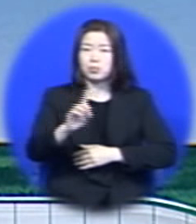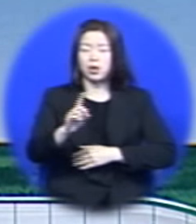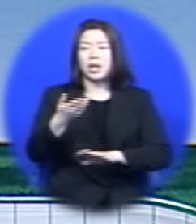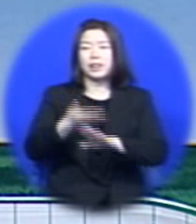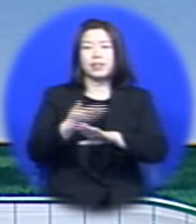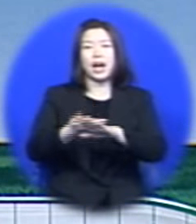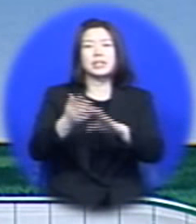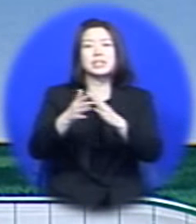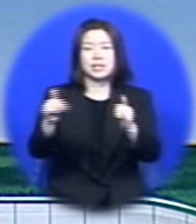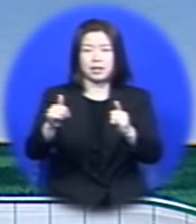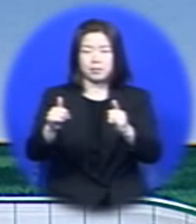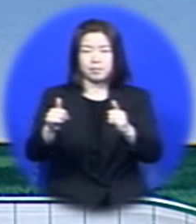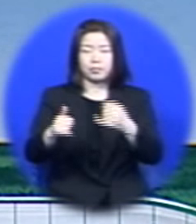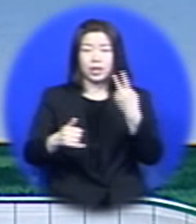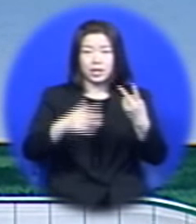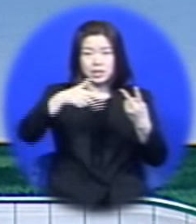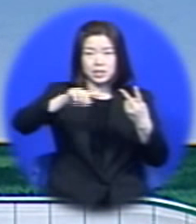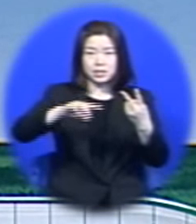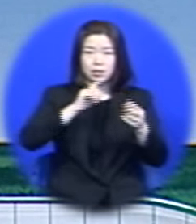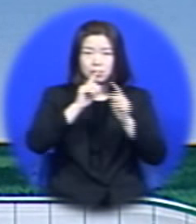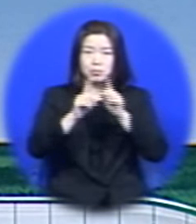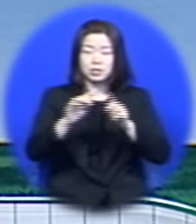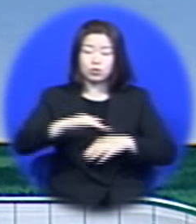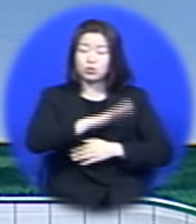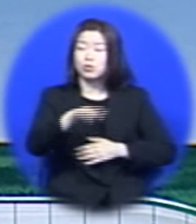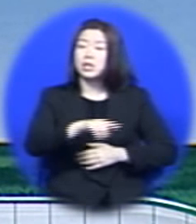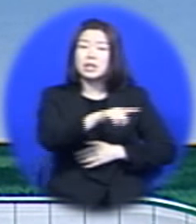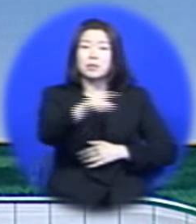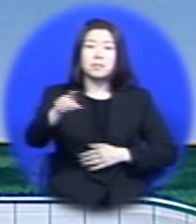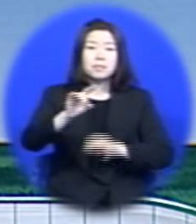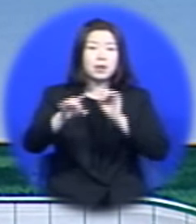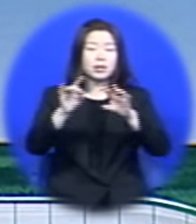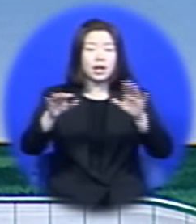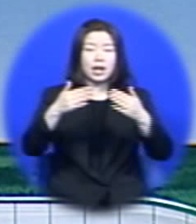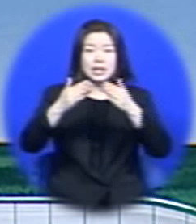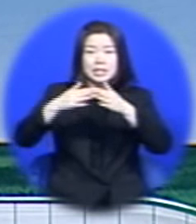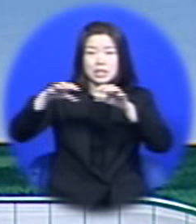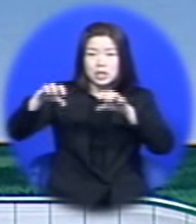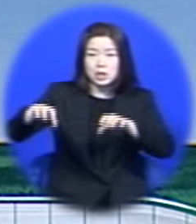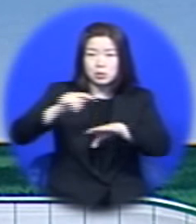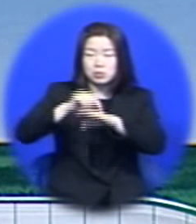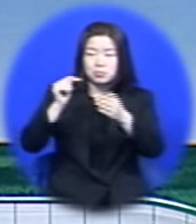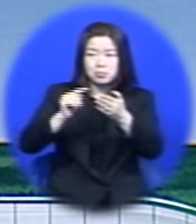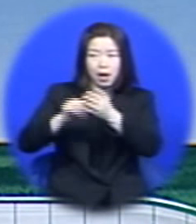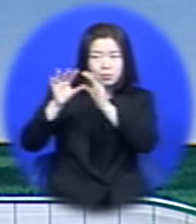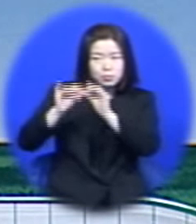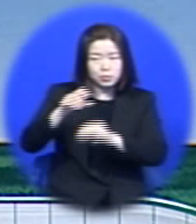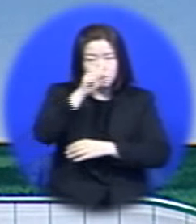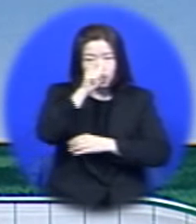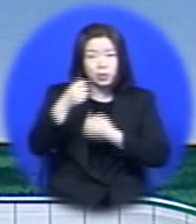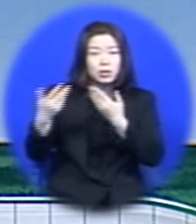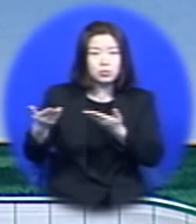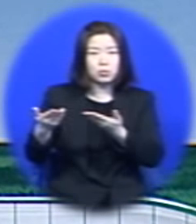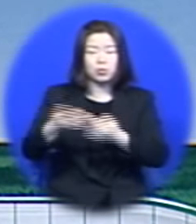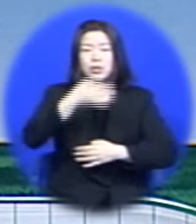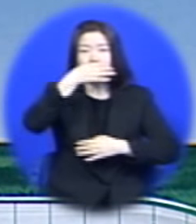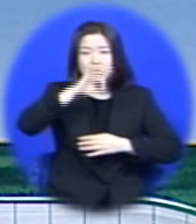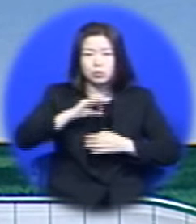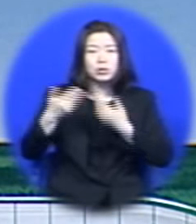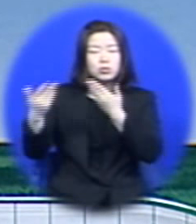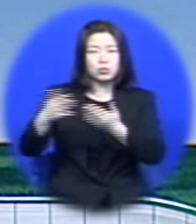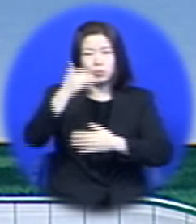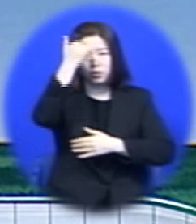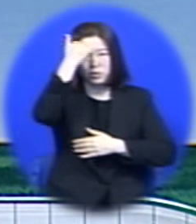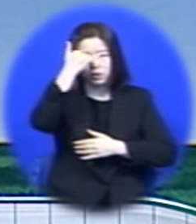상대방입니다. 상대방. 2절 말씀에 우리는 저마다 자기 이웃의 마음에 들게 행동하면서 유익을 주고 덕을 세워야